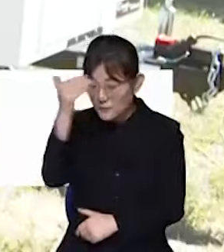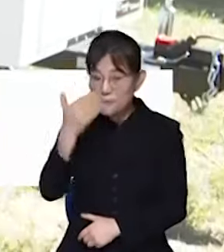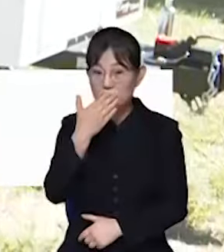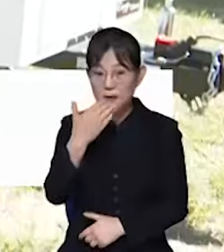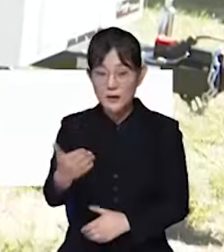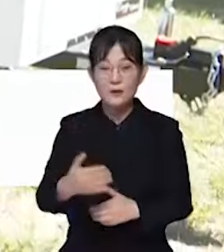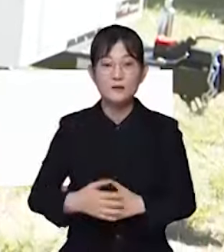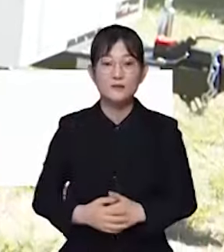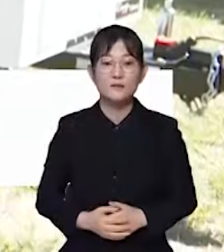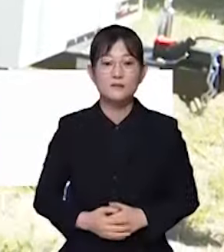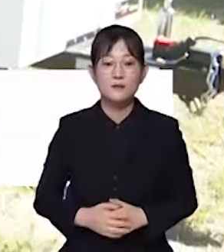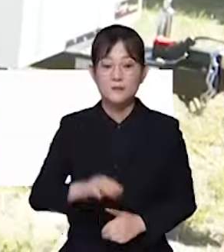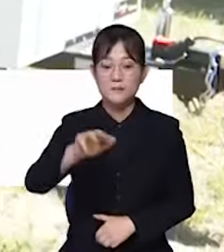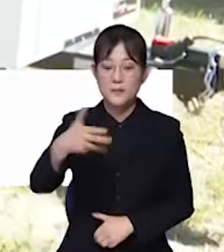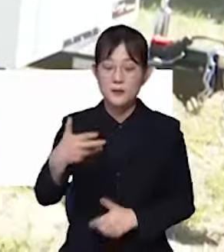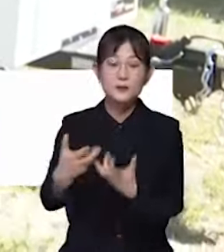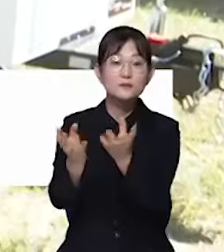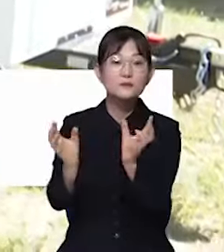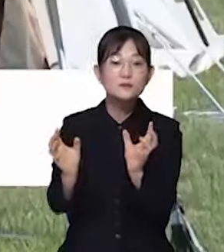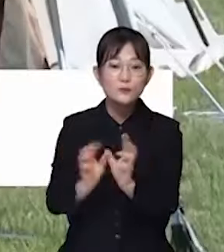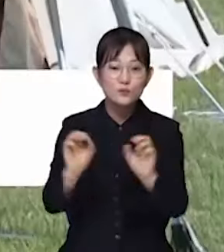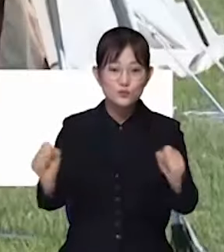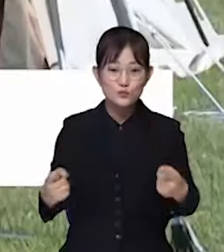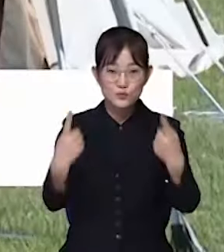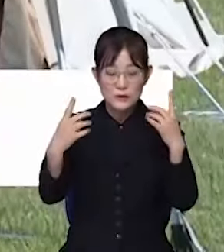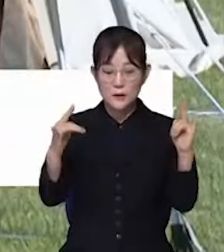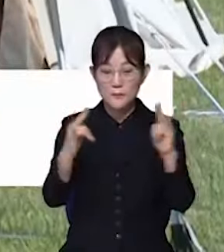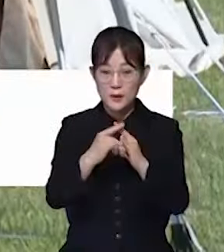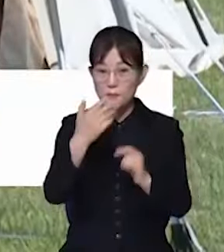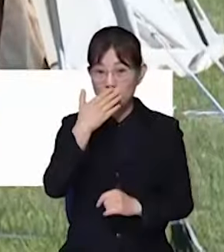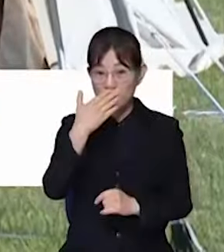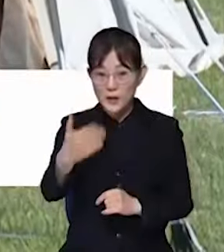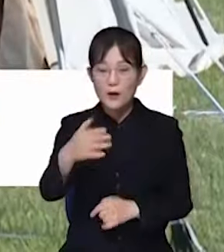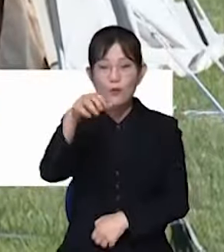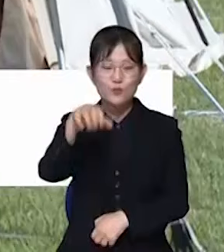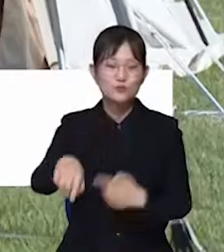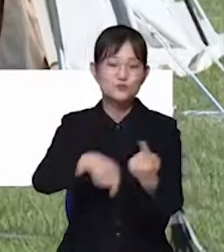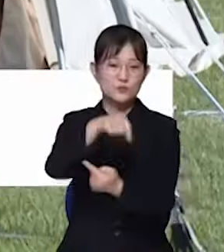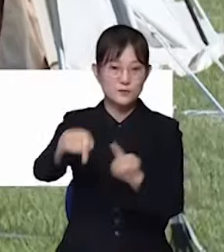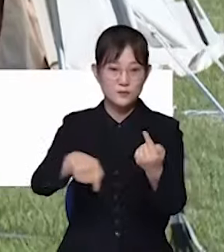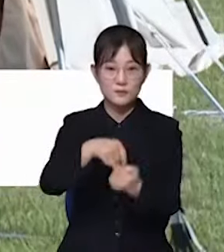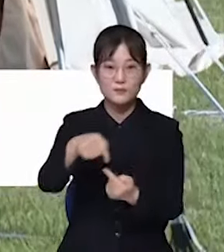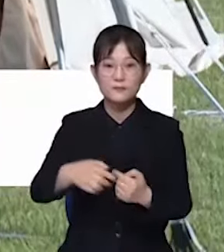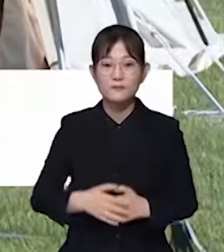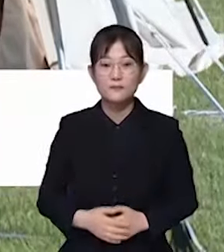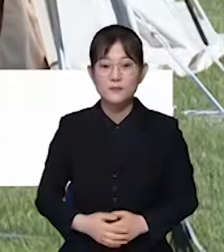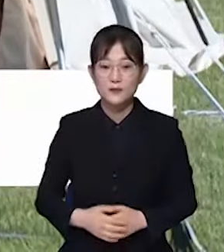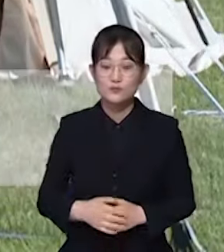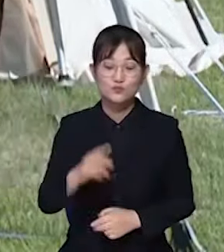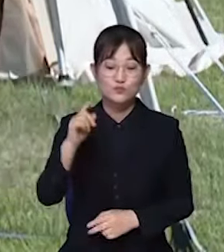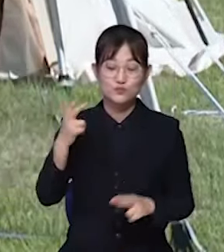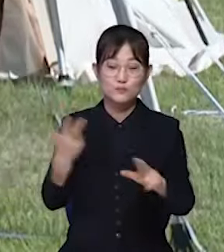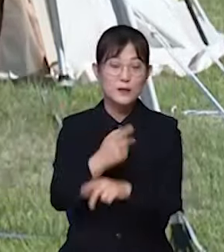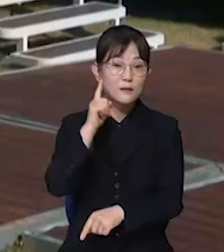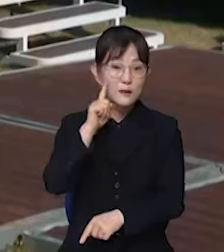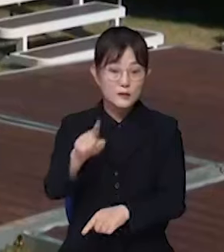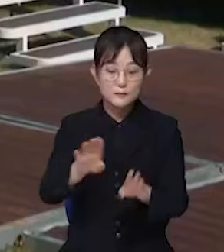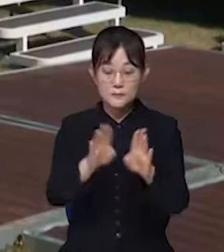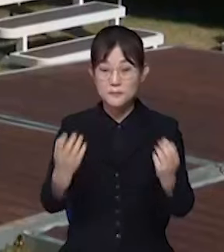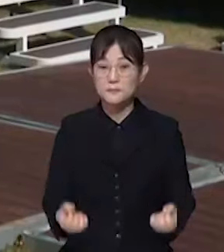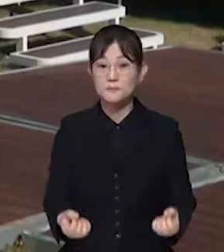있습니다. 또 800여 개 팀이 동시에 캠핑이 가능한 캠핑장이 운영됩니다. 주말인 내일은 개막식과